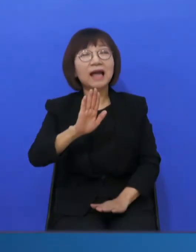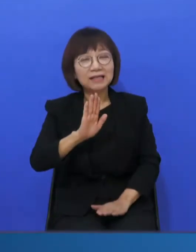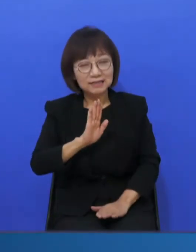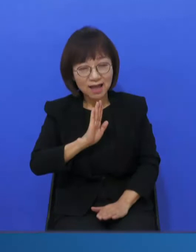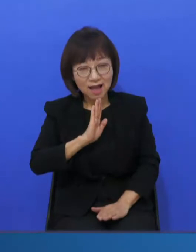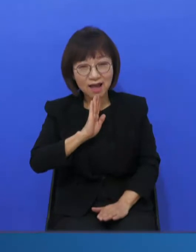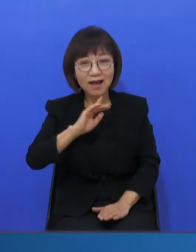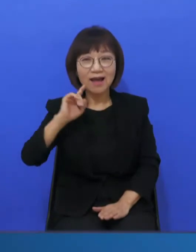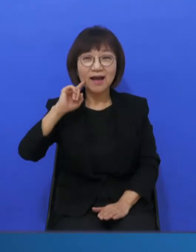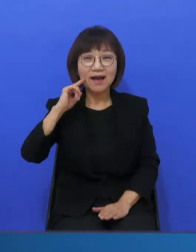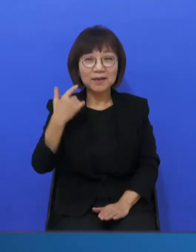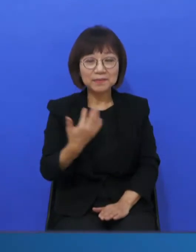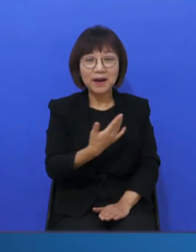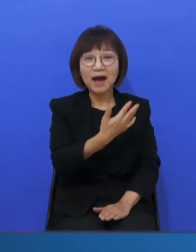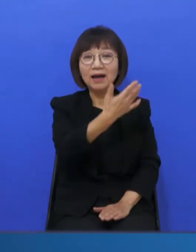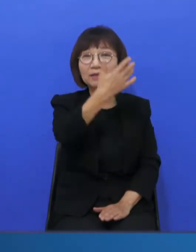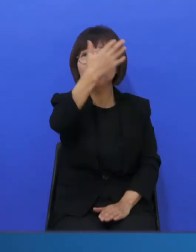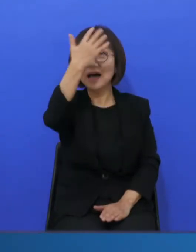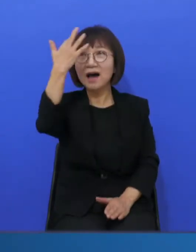참